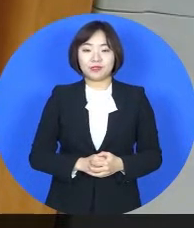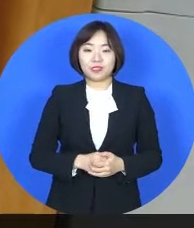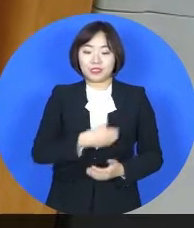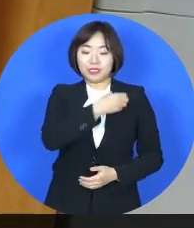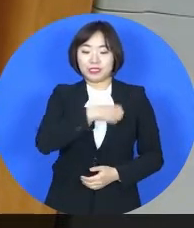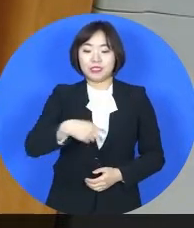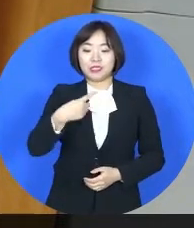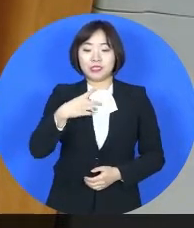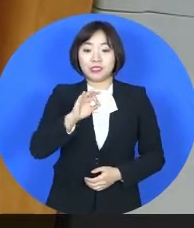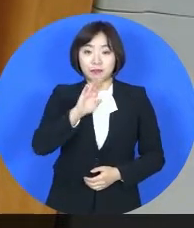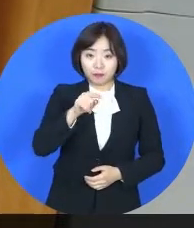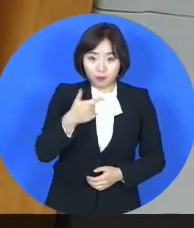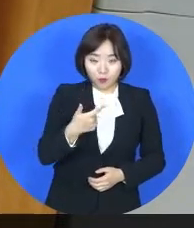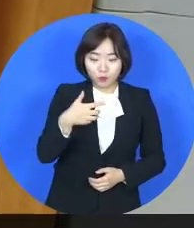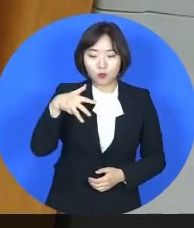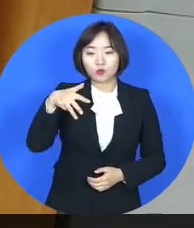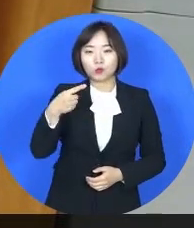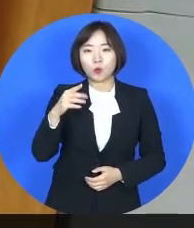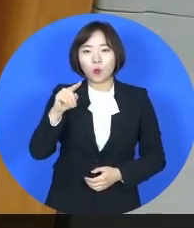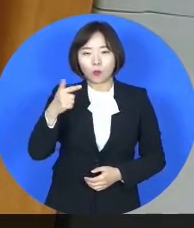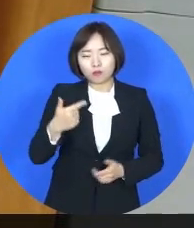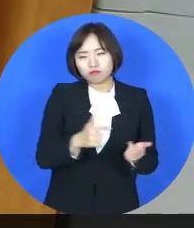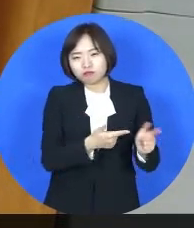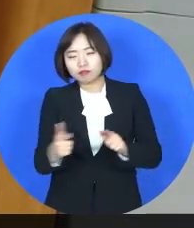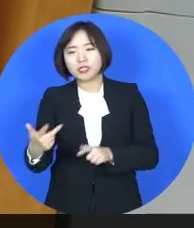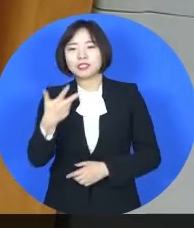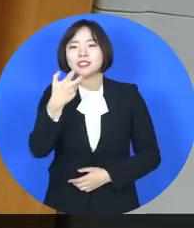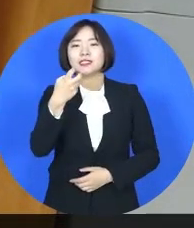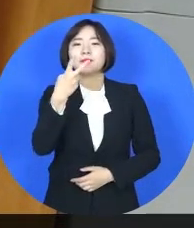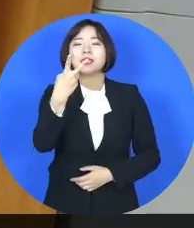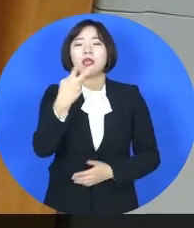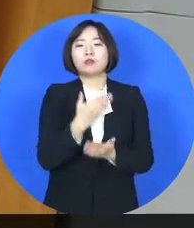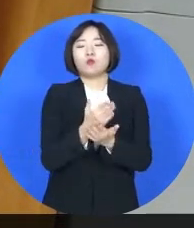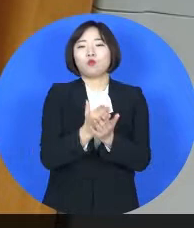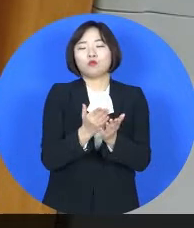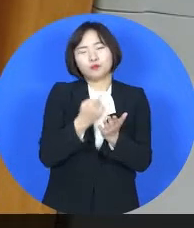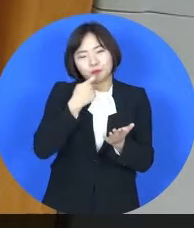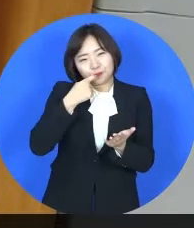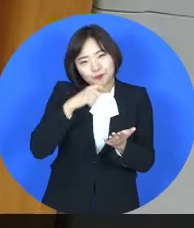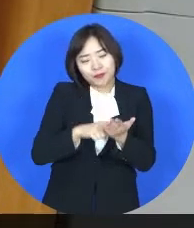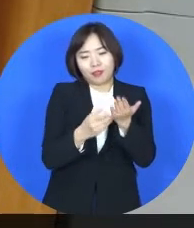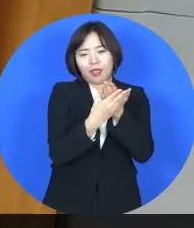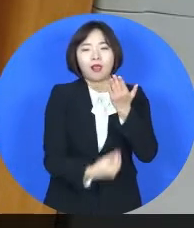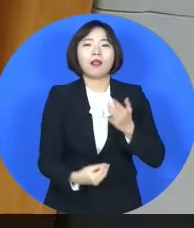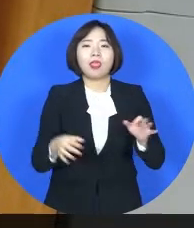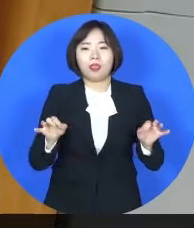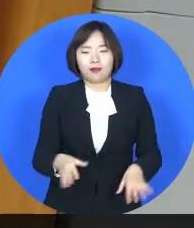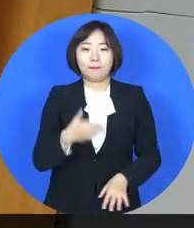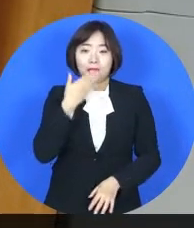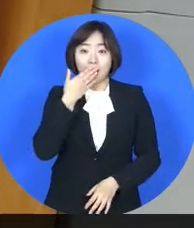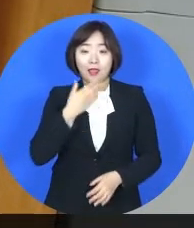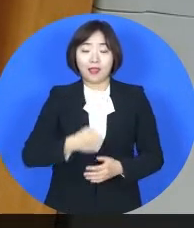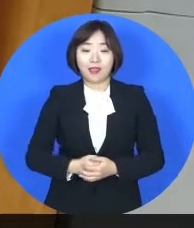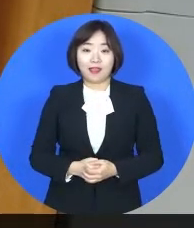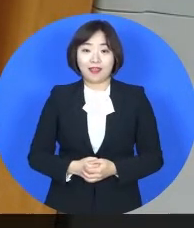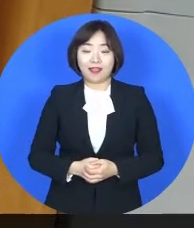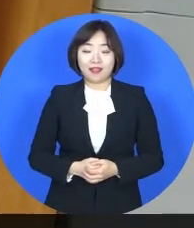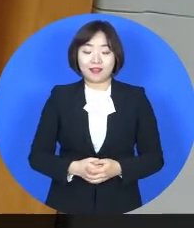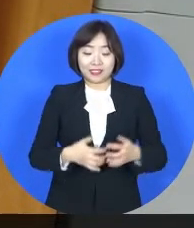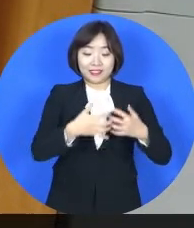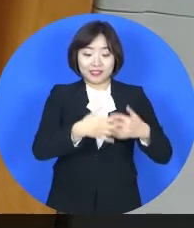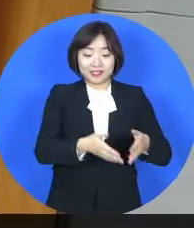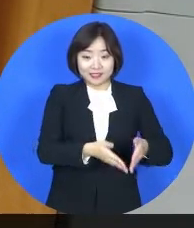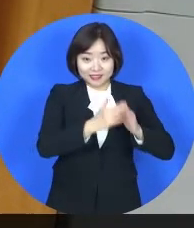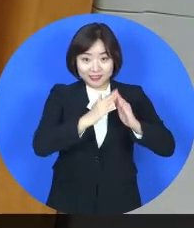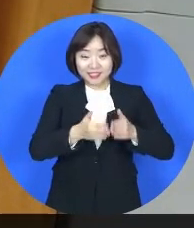등초본을 포함한 총 76종 서류를 쉽고 빠르게 발급받을 수 있는데요. 무인 민원 발급기 설치 장소